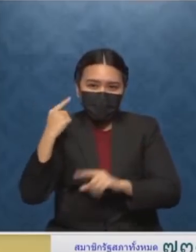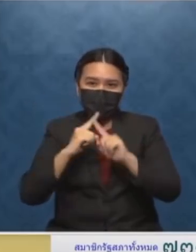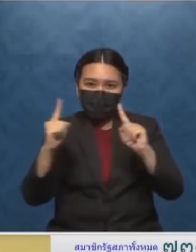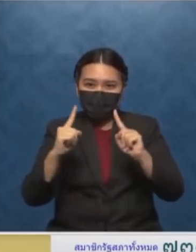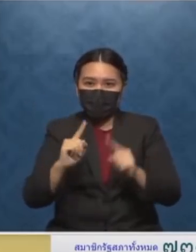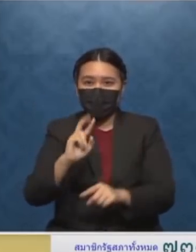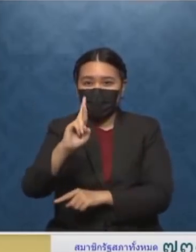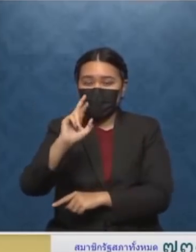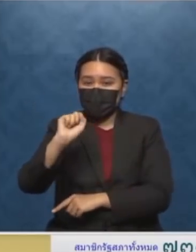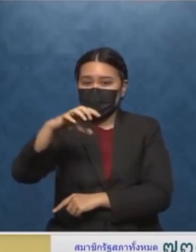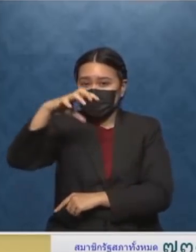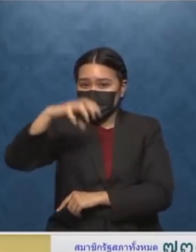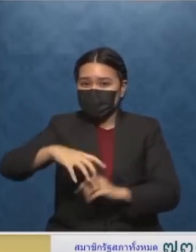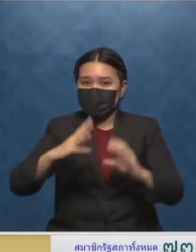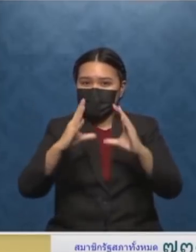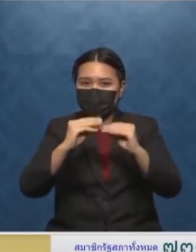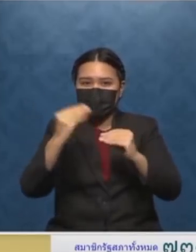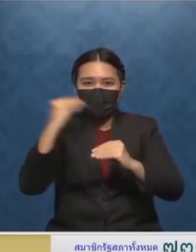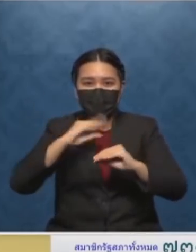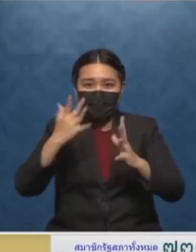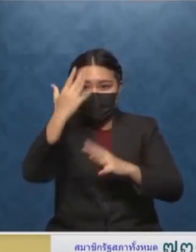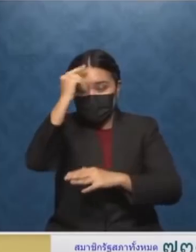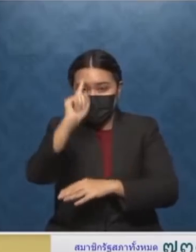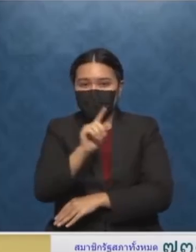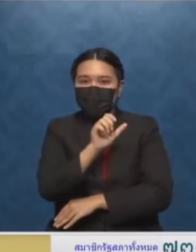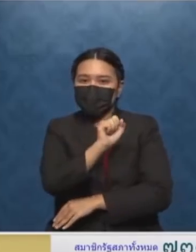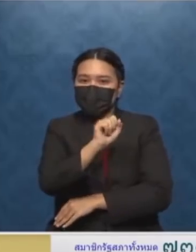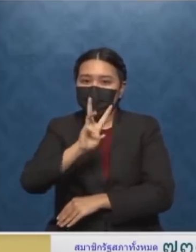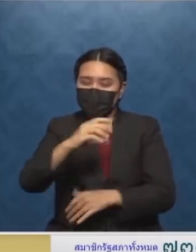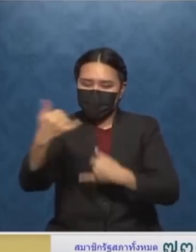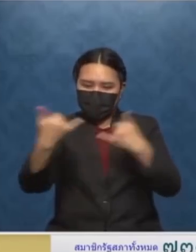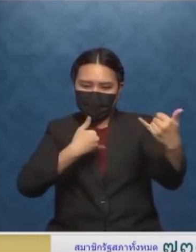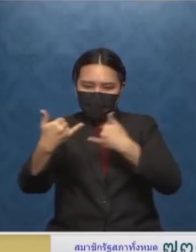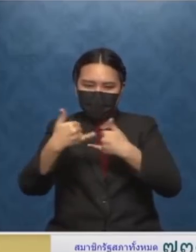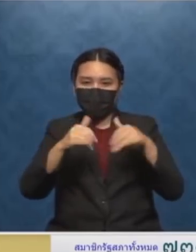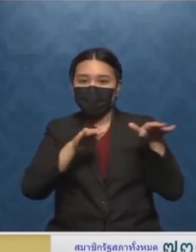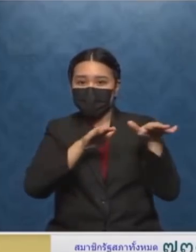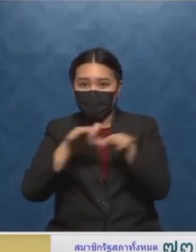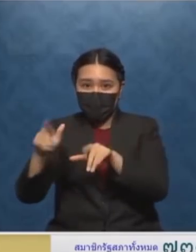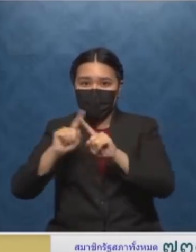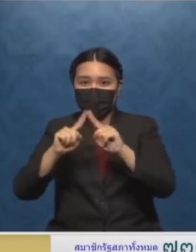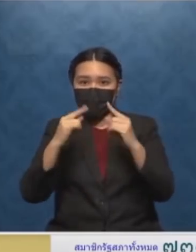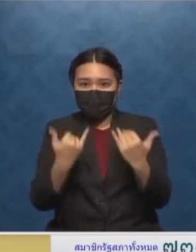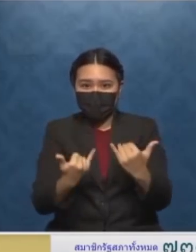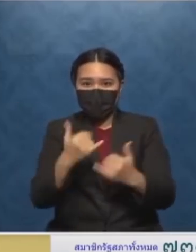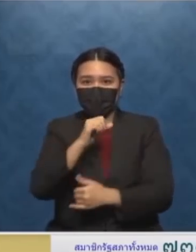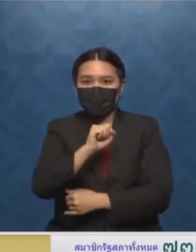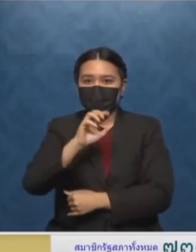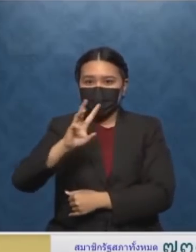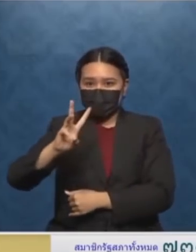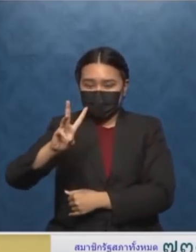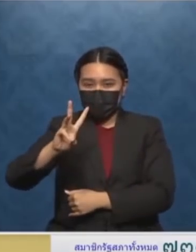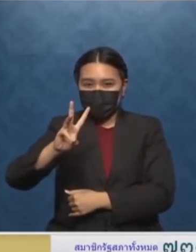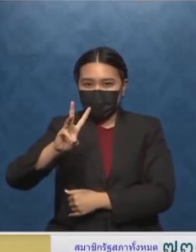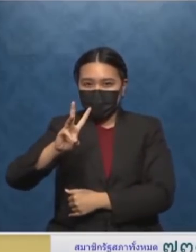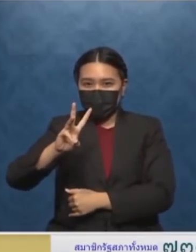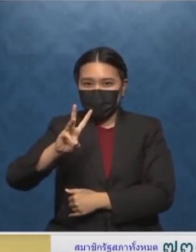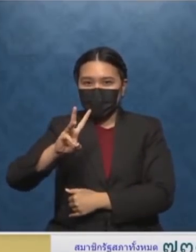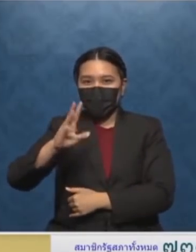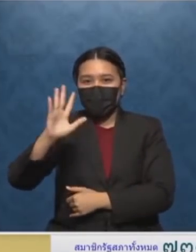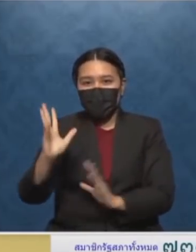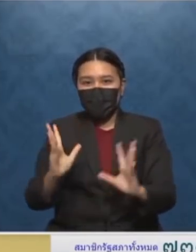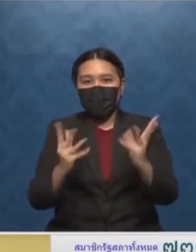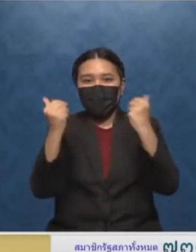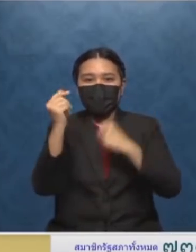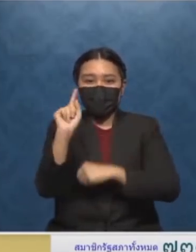ไม่ค่อยมีปัญหาเพราะวุฒิสมาชิกจะมาประชุมพร้อมมากกว่าแต่เที่ยวนี้วุฒิขาดมากกว่าเราครับแต่ตอนหลังเนี่ยนะครับ